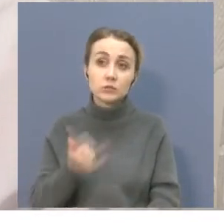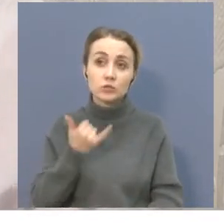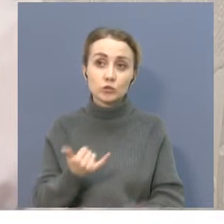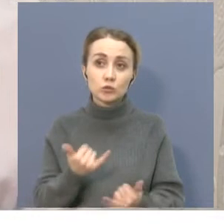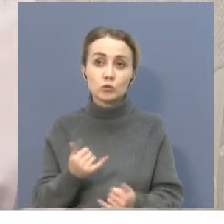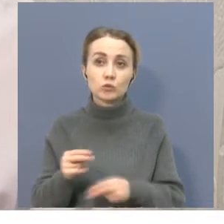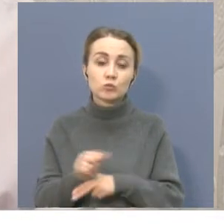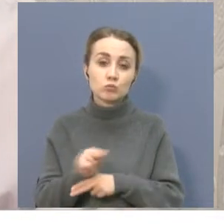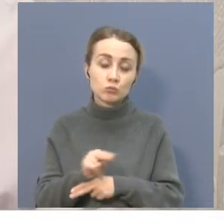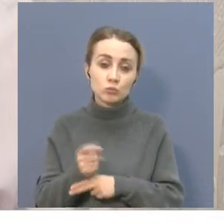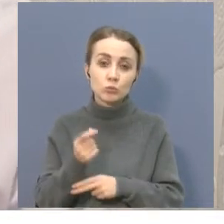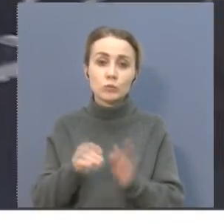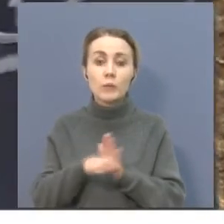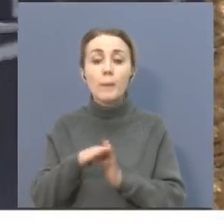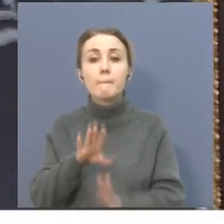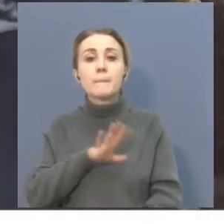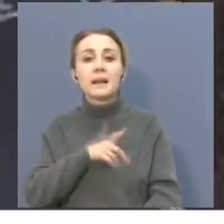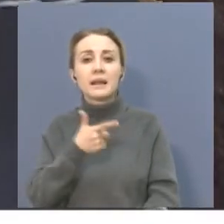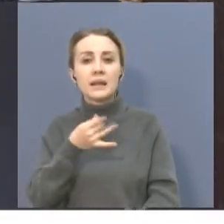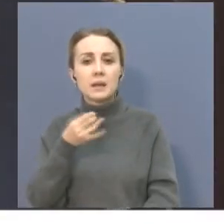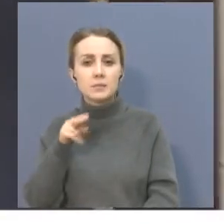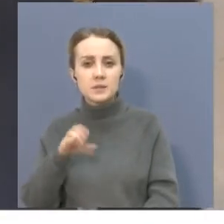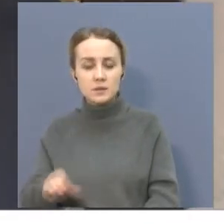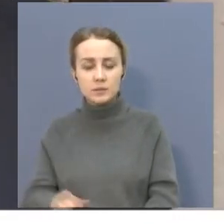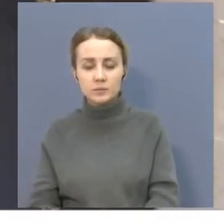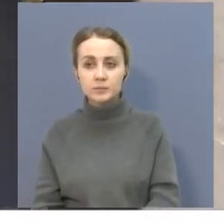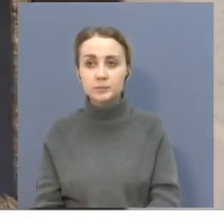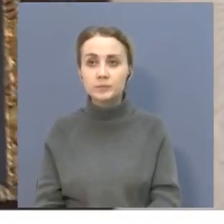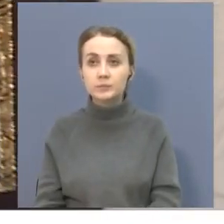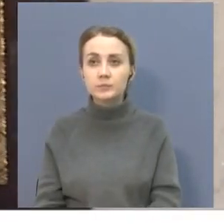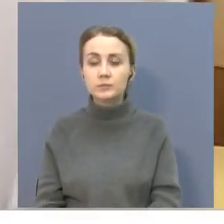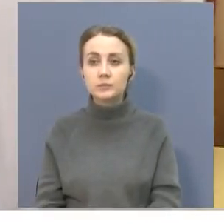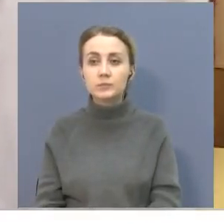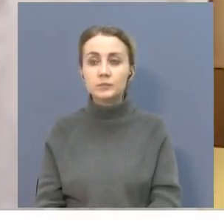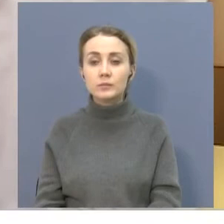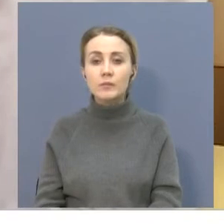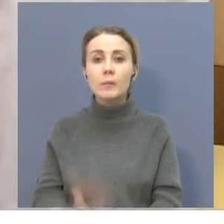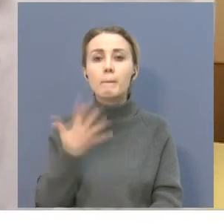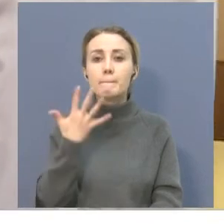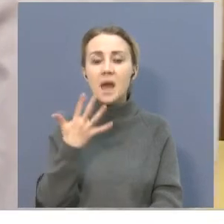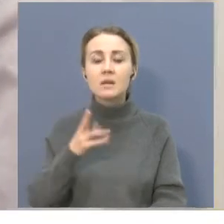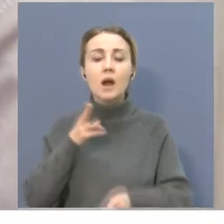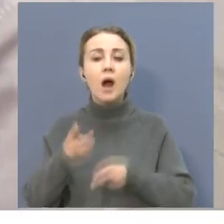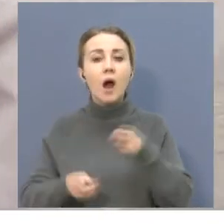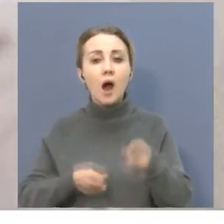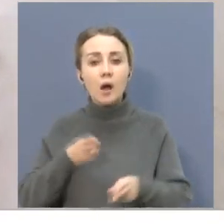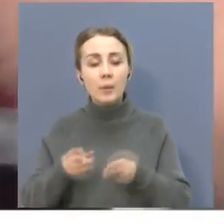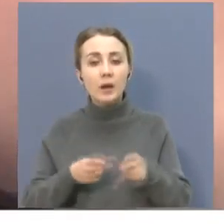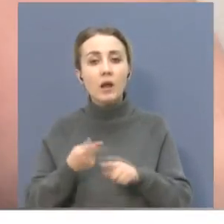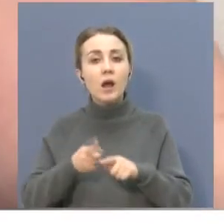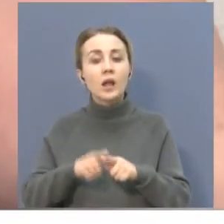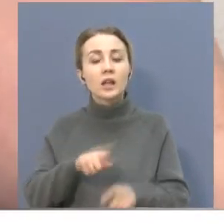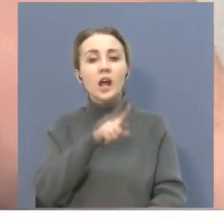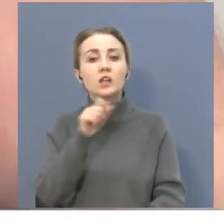сәлде болсын көмектесім келеді. Дертіне шипаз деген балғын кәсіпкер ұзақ жыл аурухана төсегіне таңылған, бірнеше